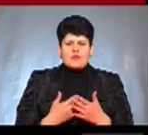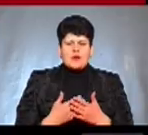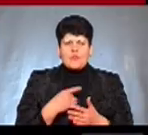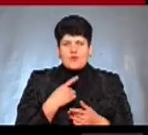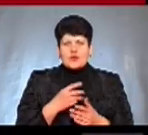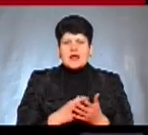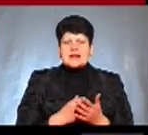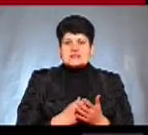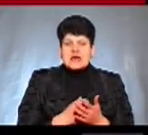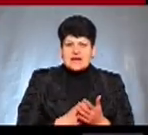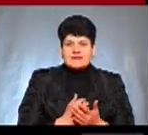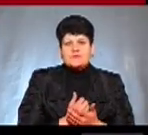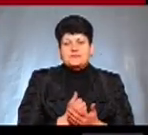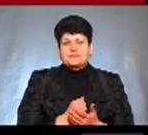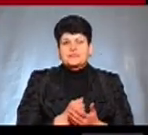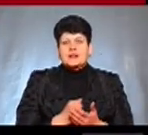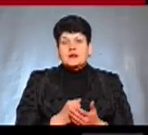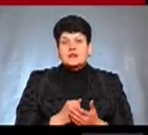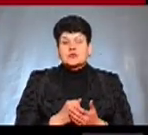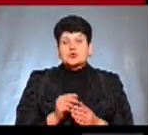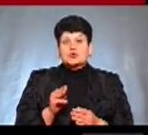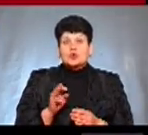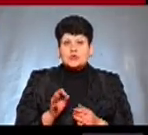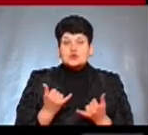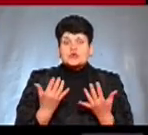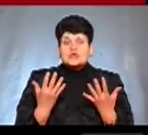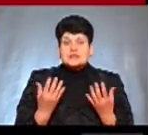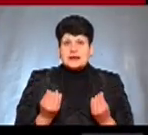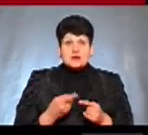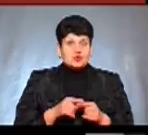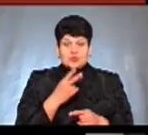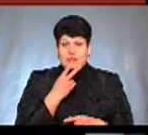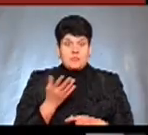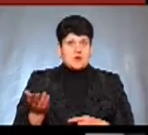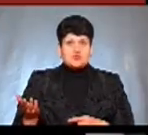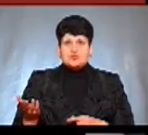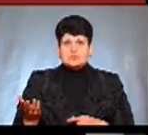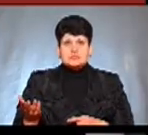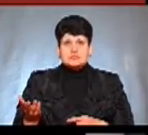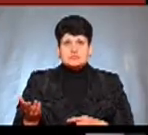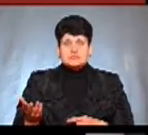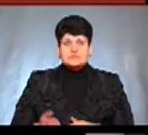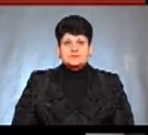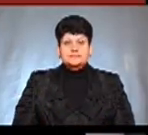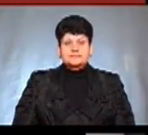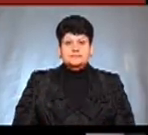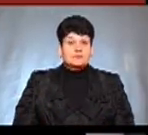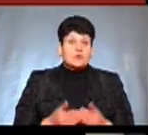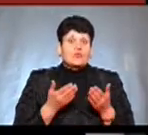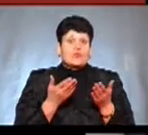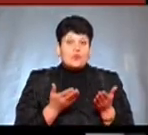або з ідей Кабінету міністрів, то на сьогоднішній день я цього не бачу. От,